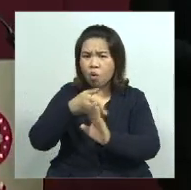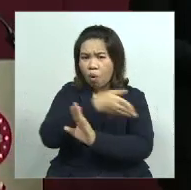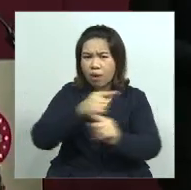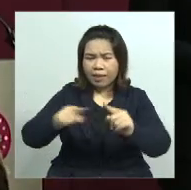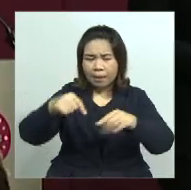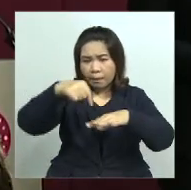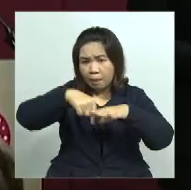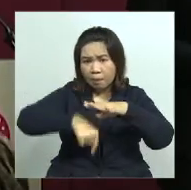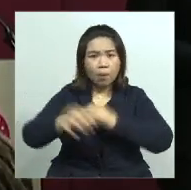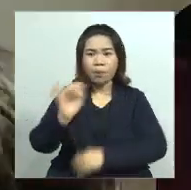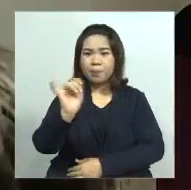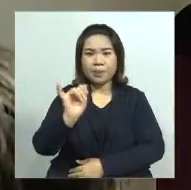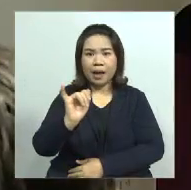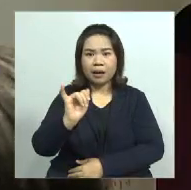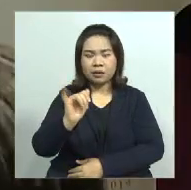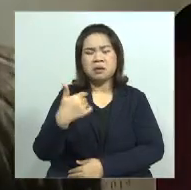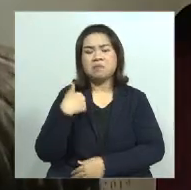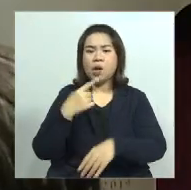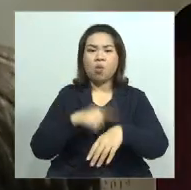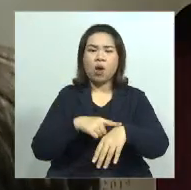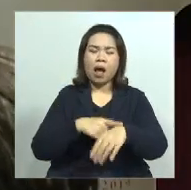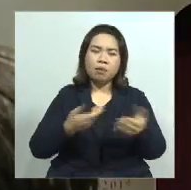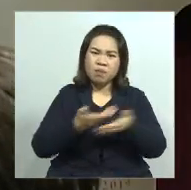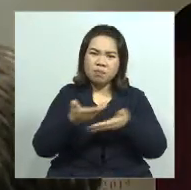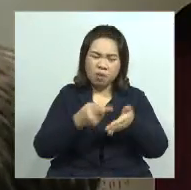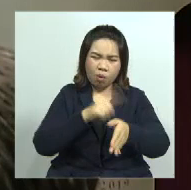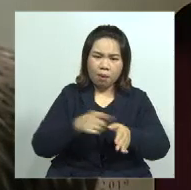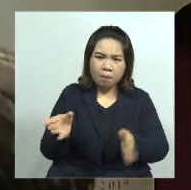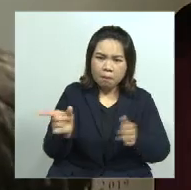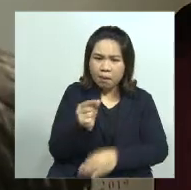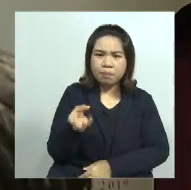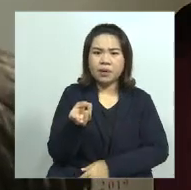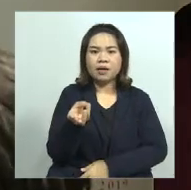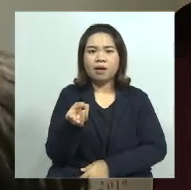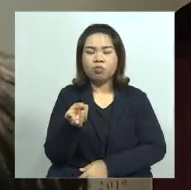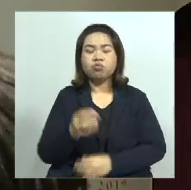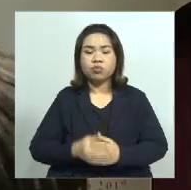ไม่ลงลึกในรายละเอียดเนื่องจากมีระยะเวลาในการหารือที่จำกัด